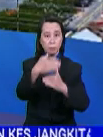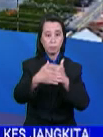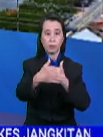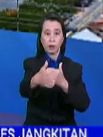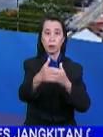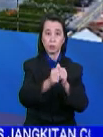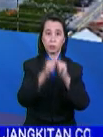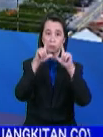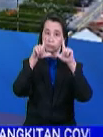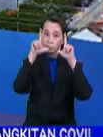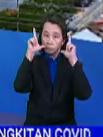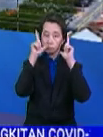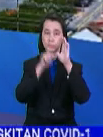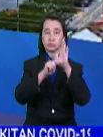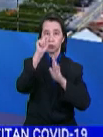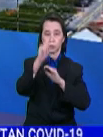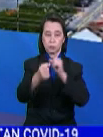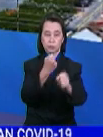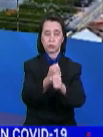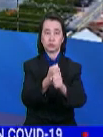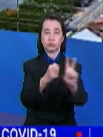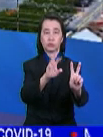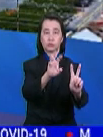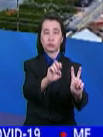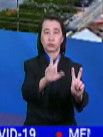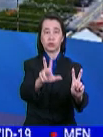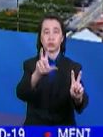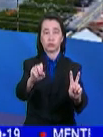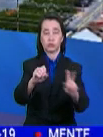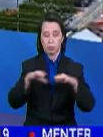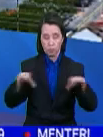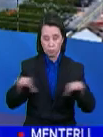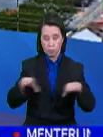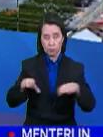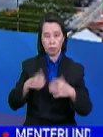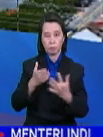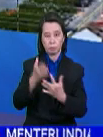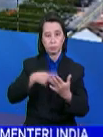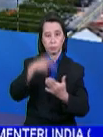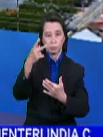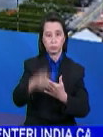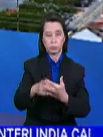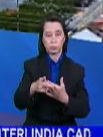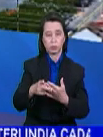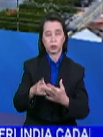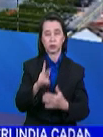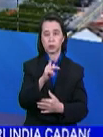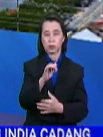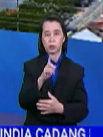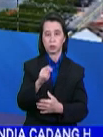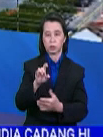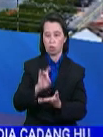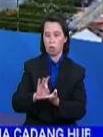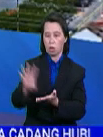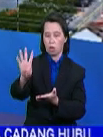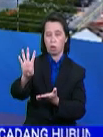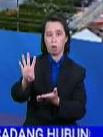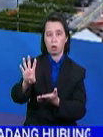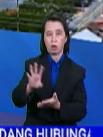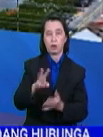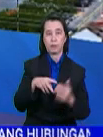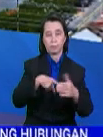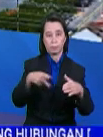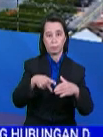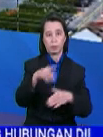berintegritas tinggi menjelang tahun 2030 ini dilakukan menerusi program Rintis kick-off pelaksanaan